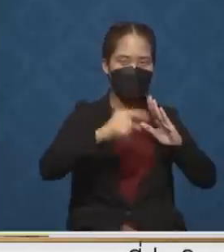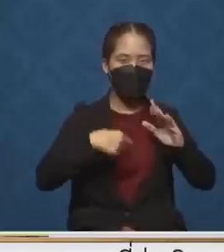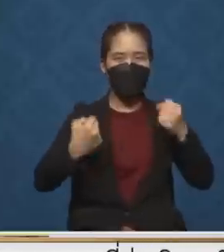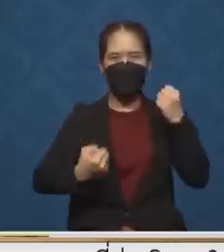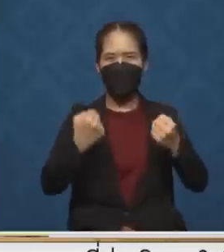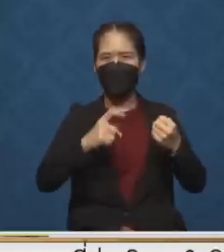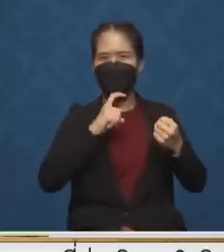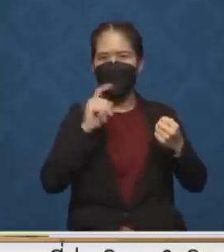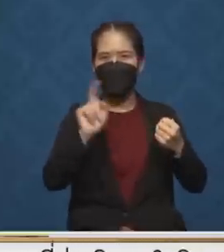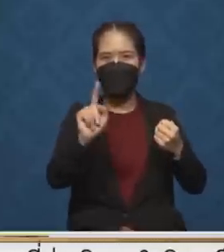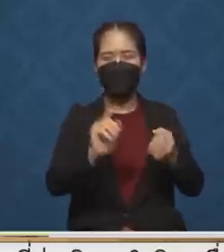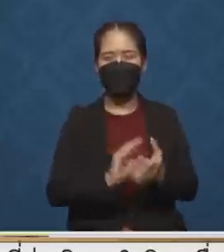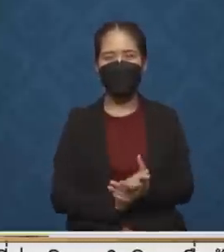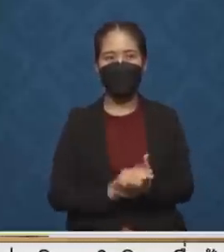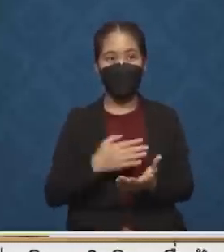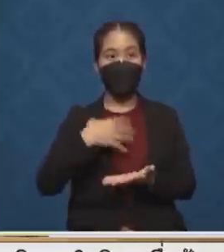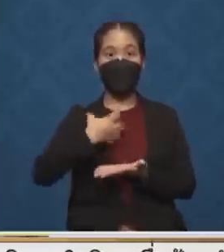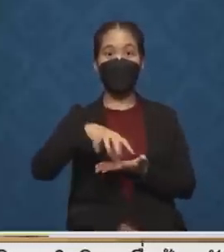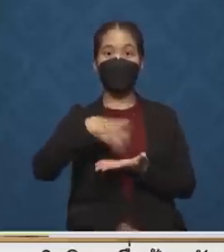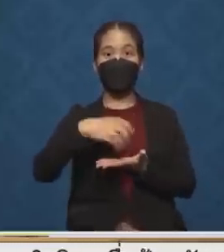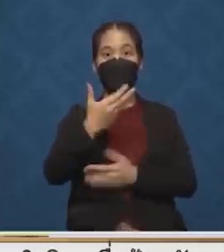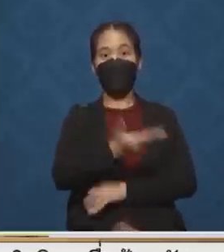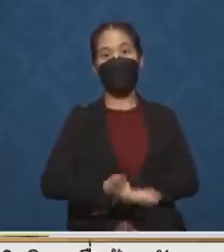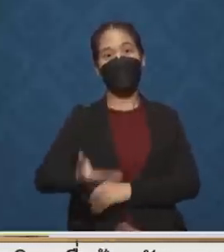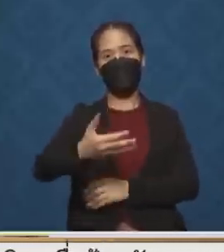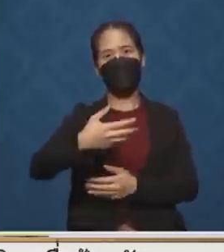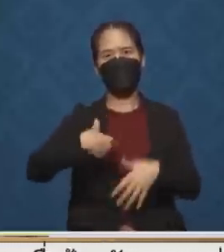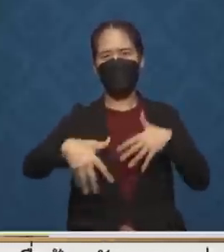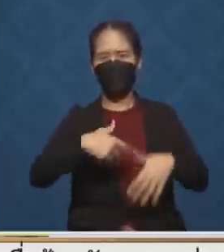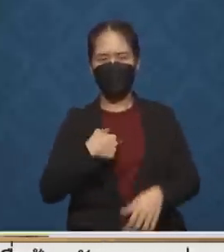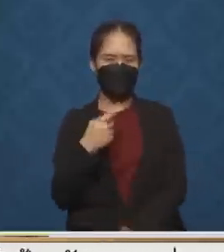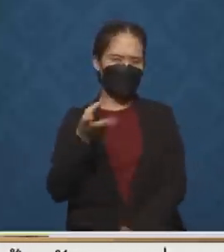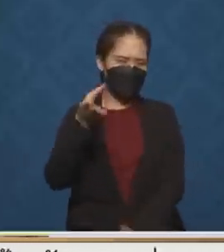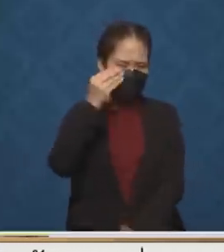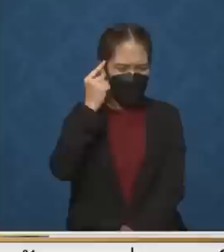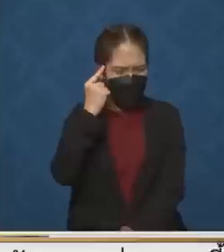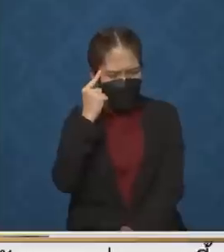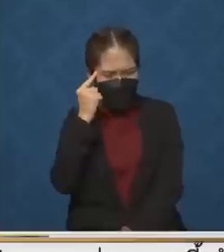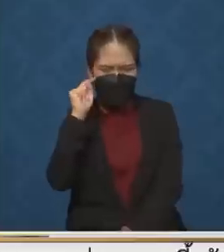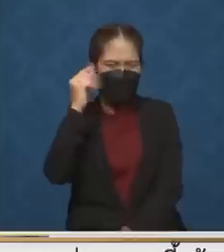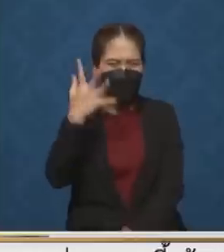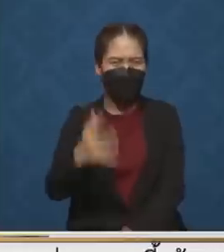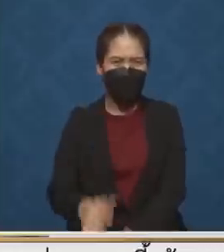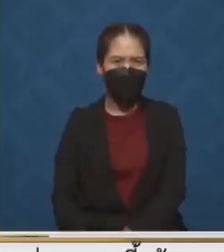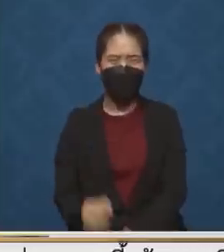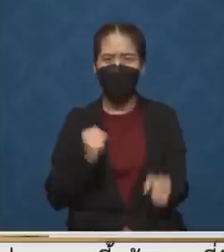เร่าอย่างนี้ พี่นองพชาชนบอกยัไมคอยเข้าใจ เทาไ่ มั่ากลวยยไง